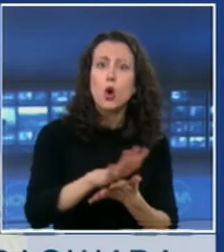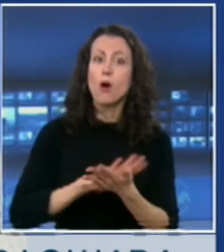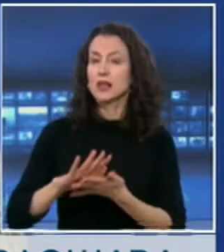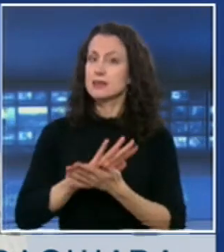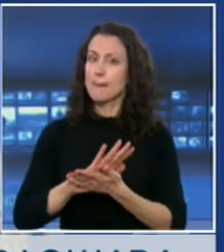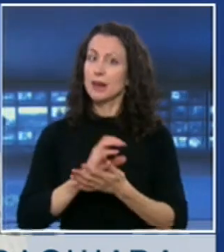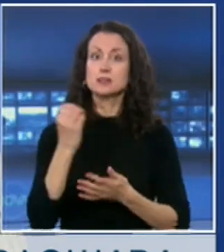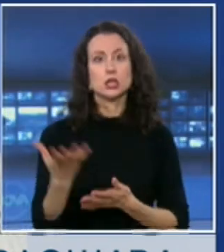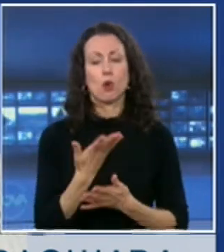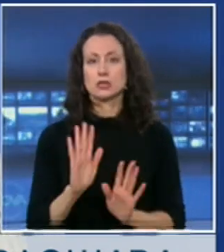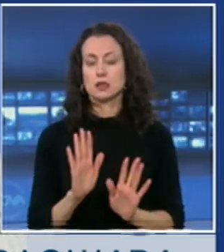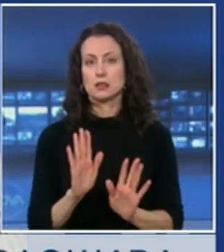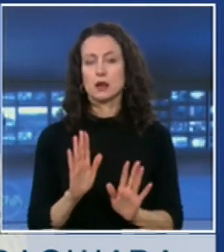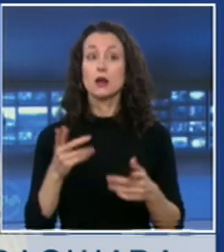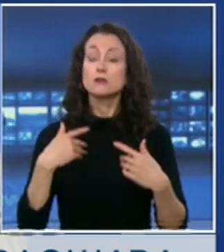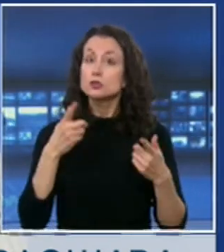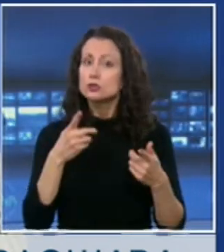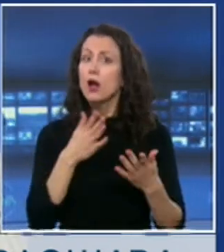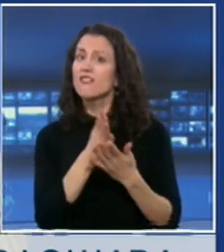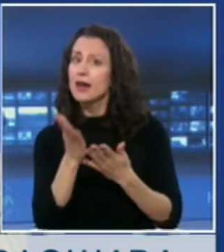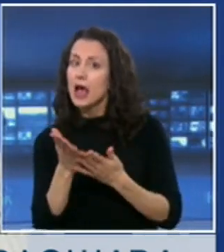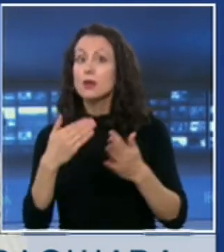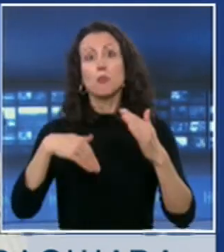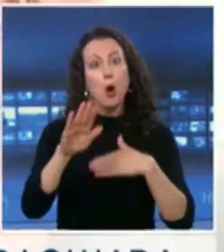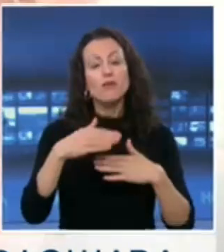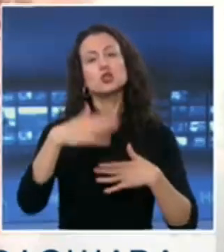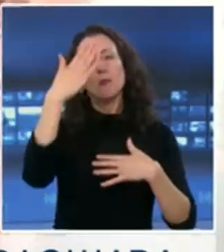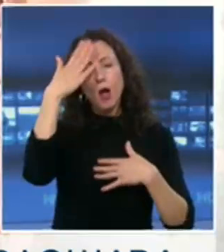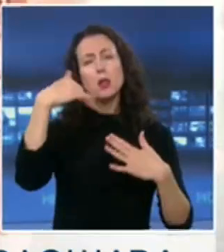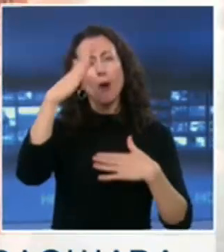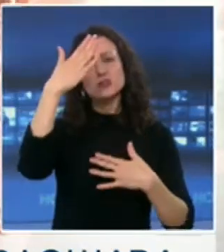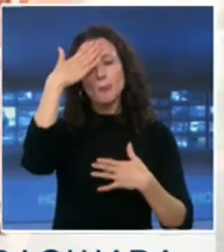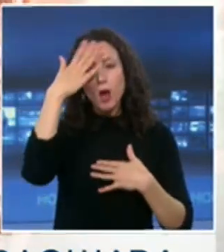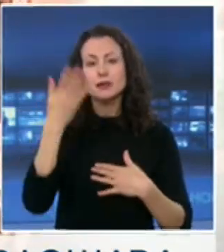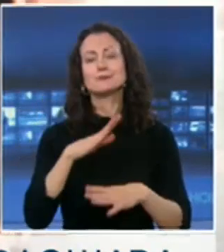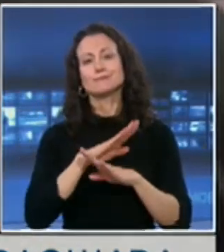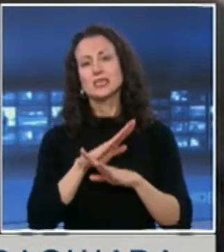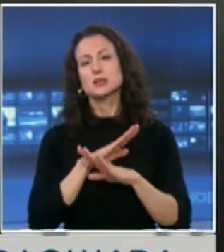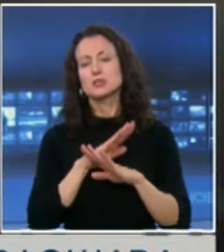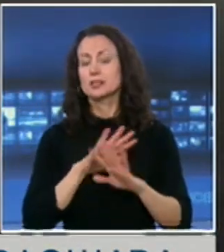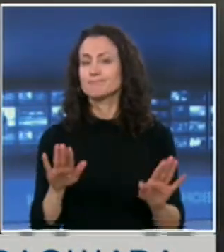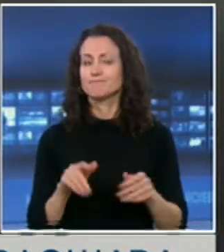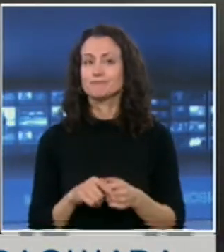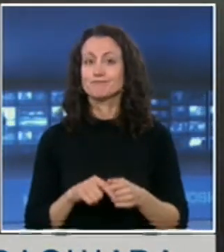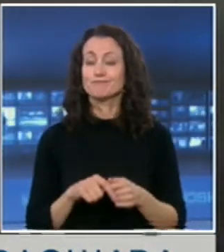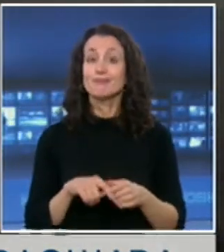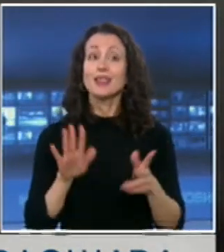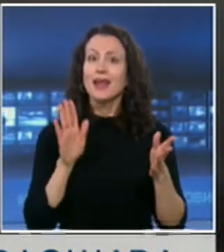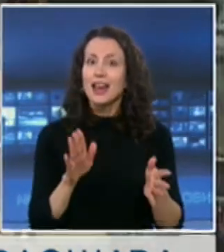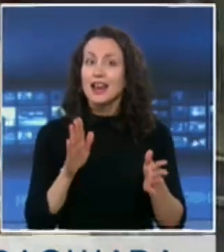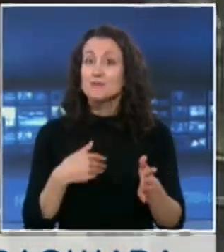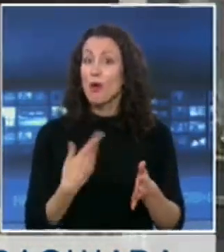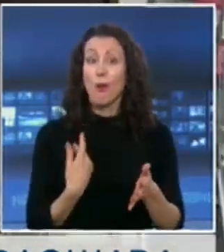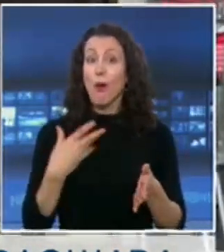Другия вариант е все повече болни и все повече загубени животи. Като лош пример бяха посочени бруженията срещу зелените